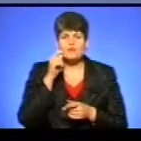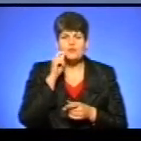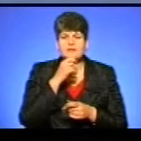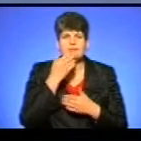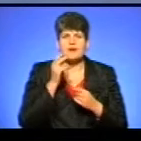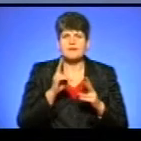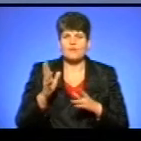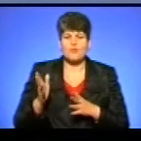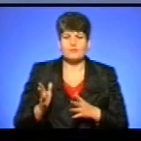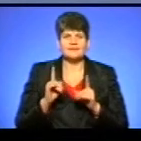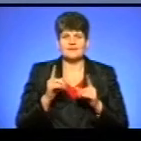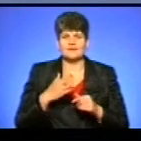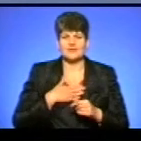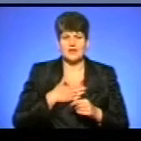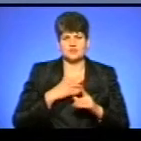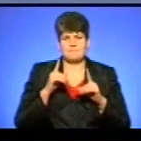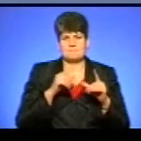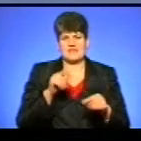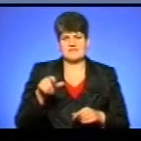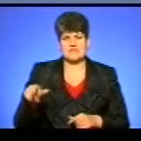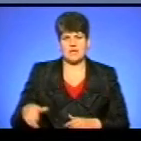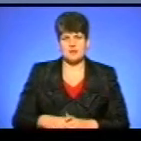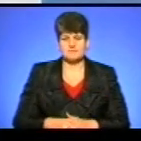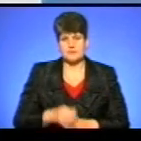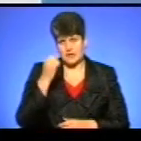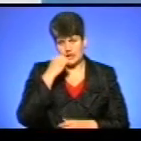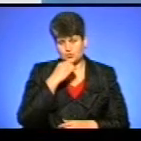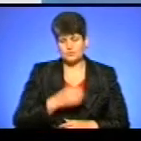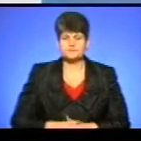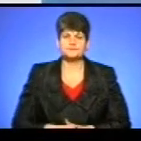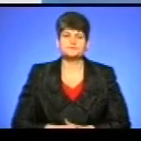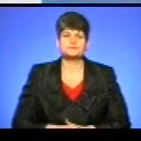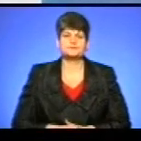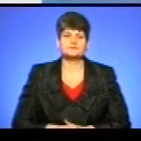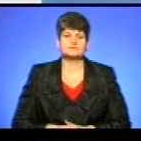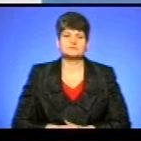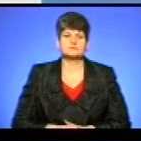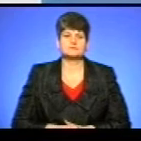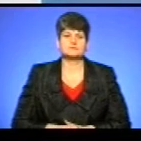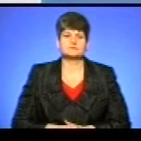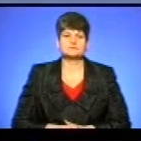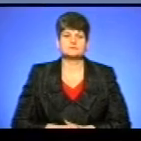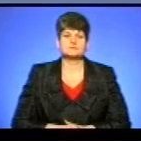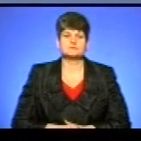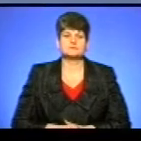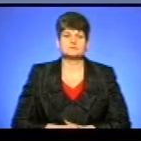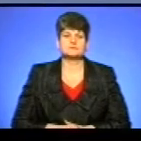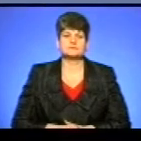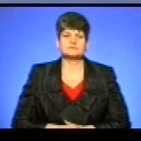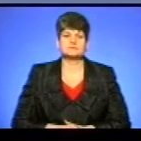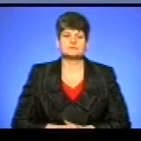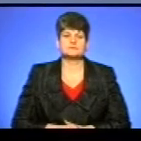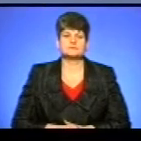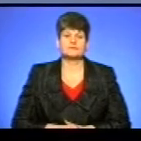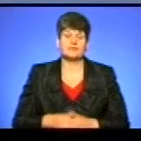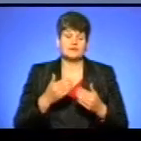нікому, а не тільки нашим перевізникам. Я перепрошую, чи я у вас запитання? Ну, очевидно, це було запитання. Дякую